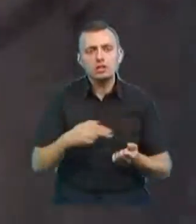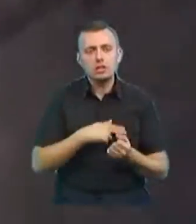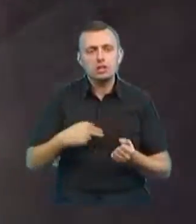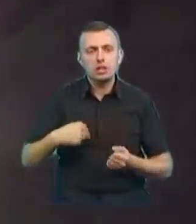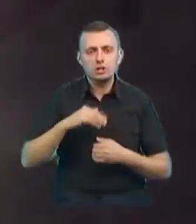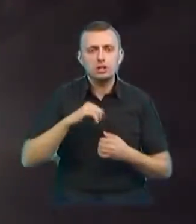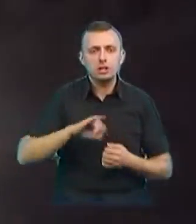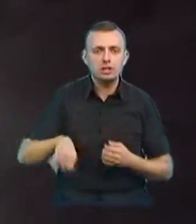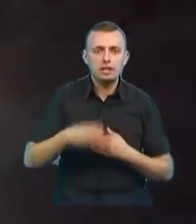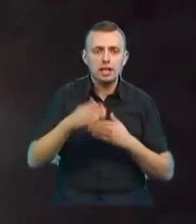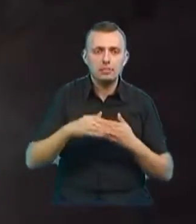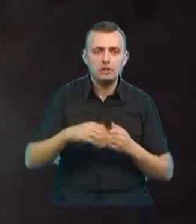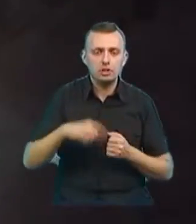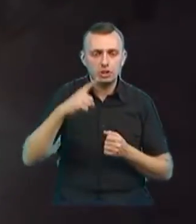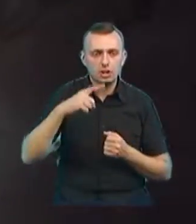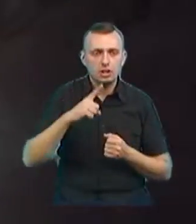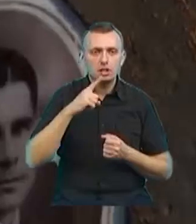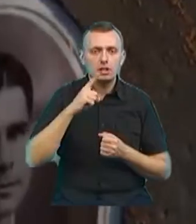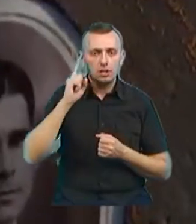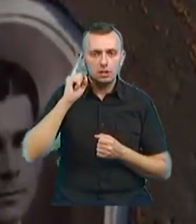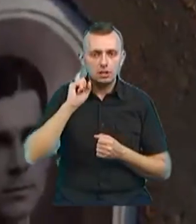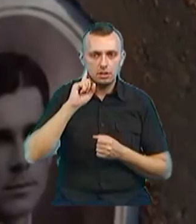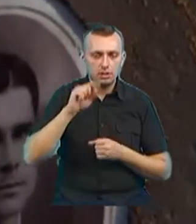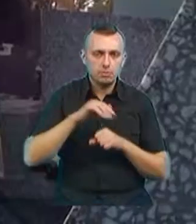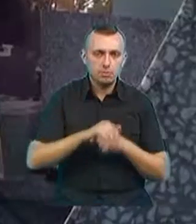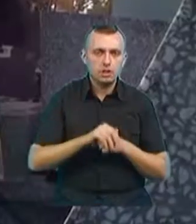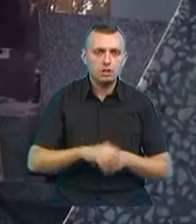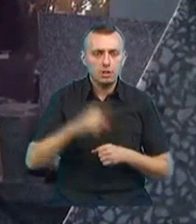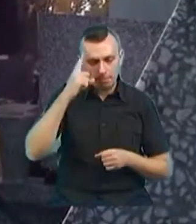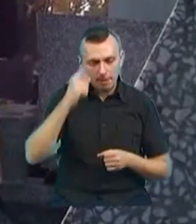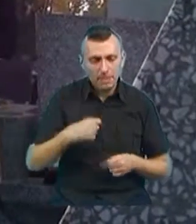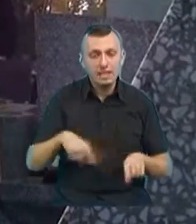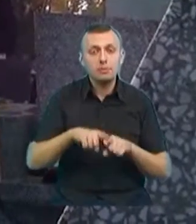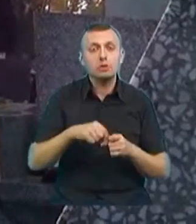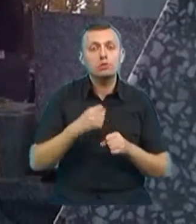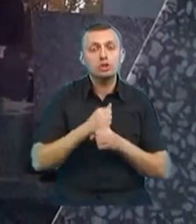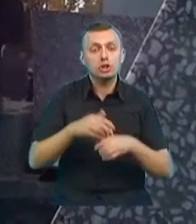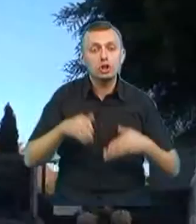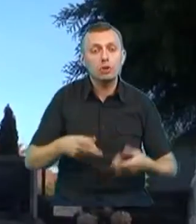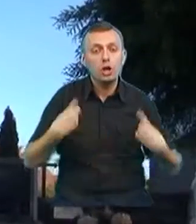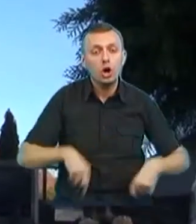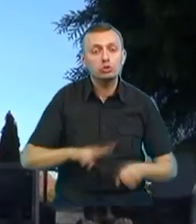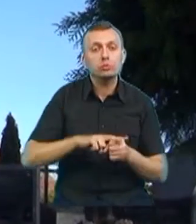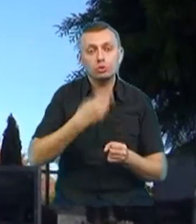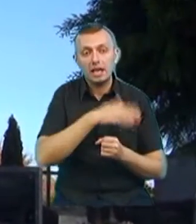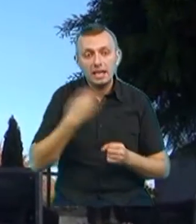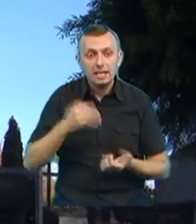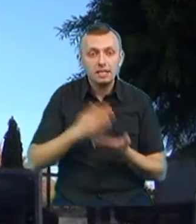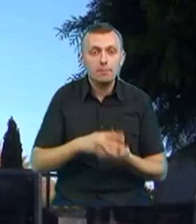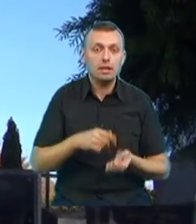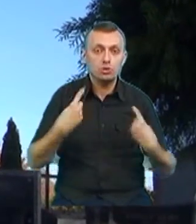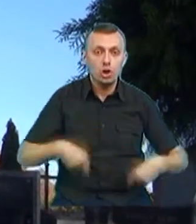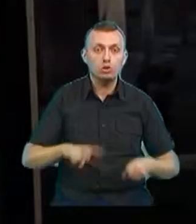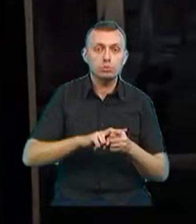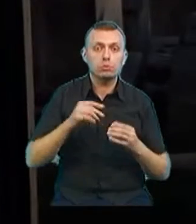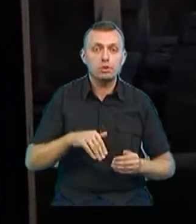Wszystkich Świętych. Pamiętając o naszych najbliższych i przyjaciołach, Towarzystwo Przyjaciół Ziemi Kutnowskiej prosi, by pamiętać także o grobach tych, o których już nie